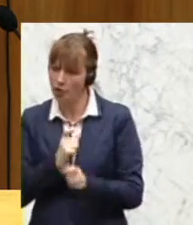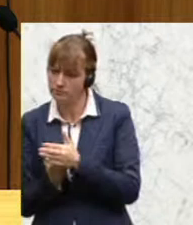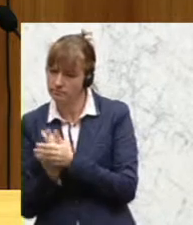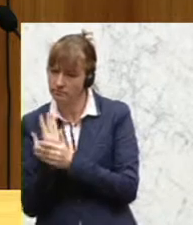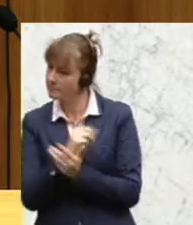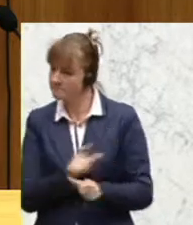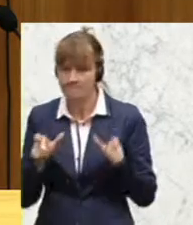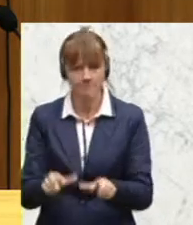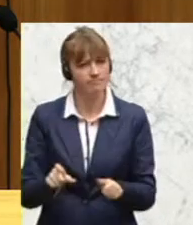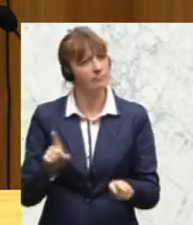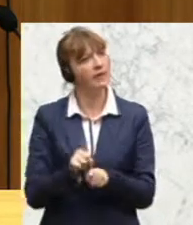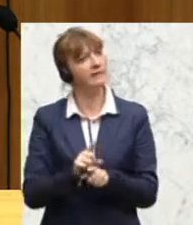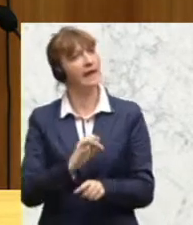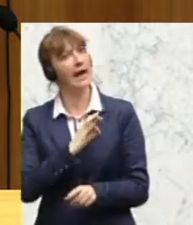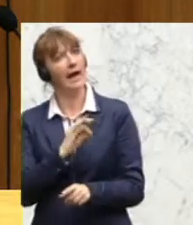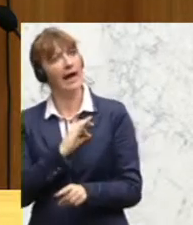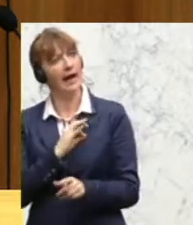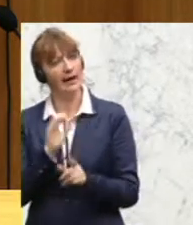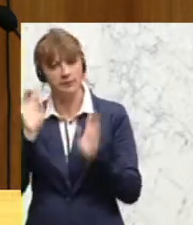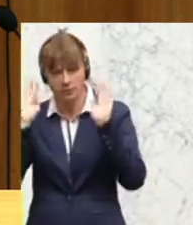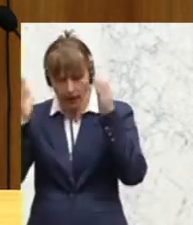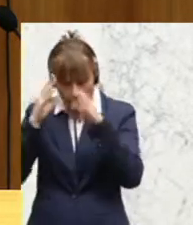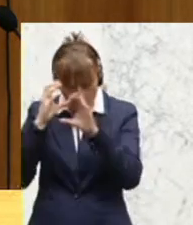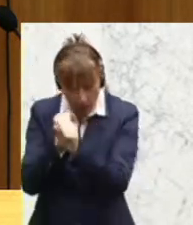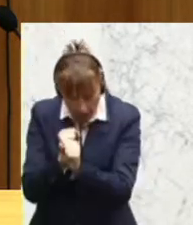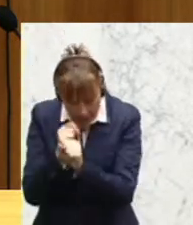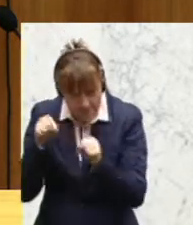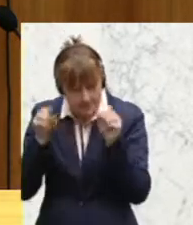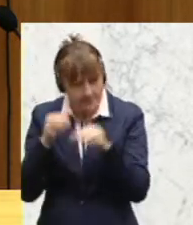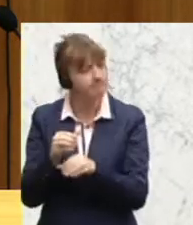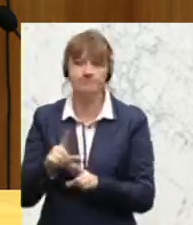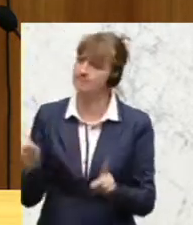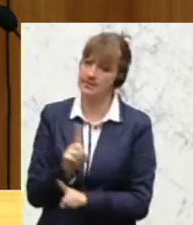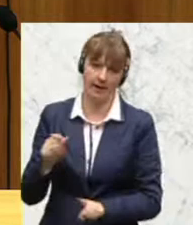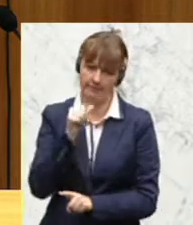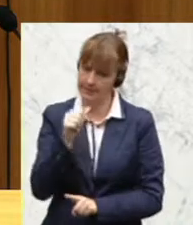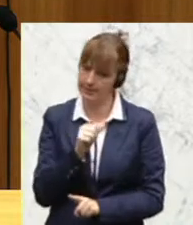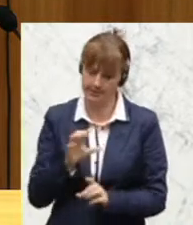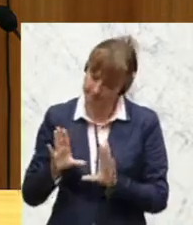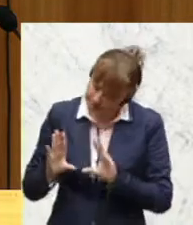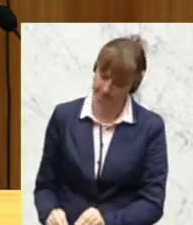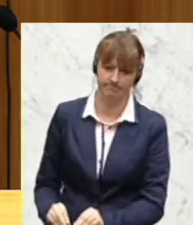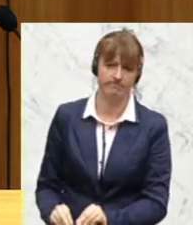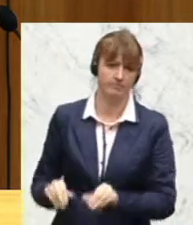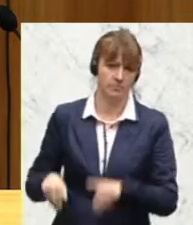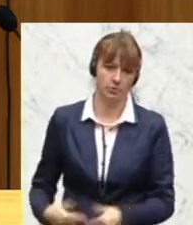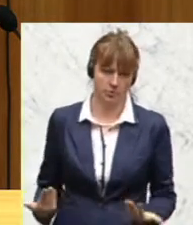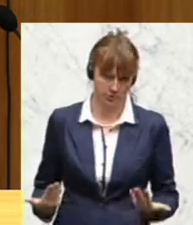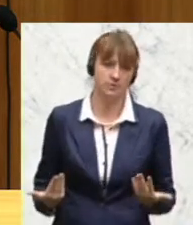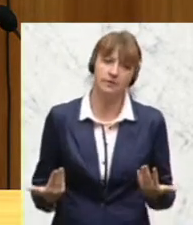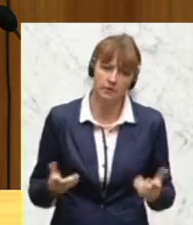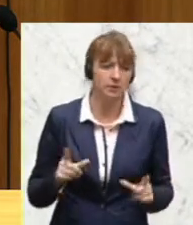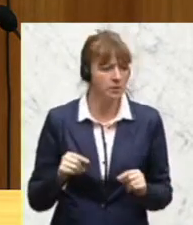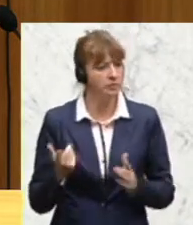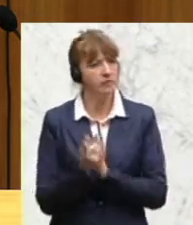von Angst und Intoleranz verbreitet werden. Meine Damen und Herren, ich denke, niemand glaubt, dass wir mit